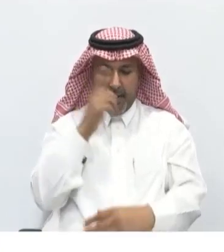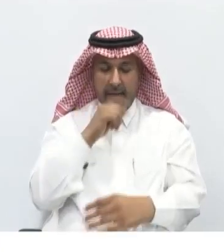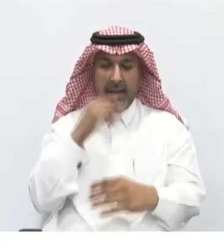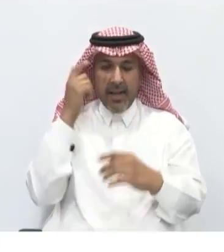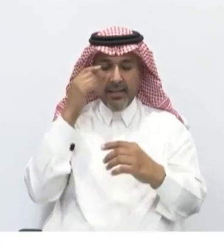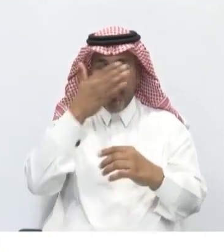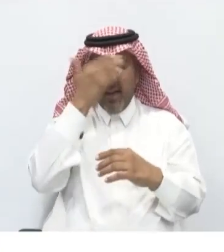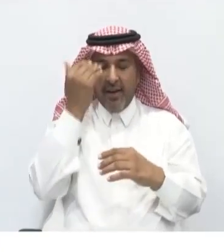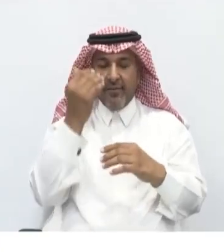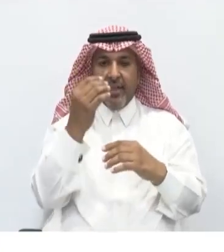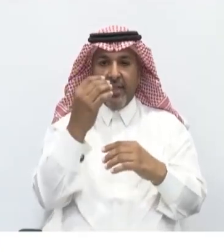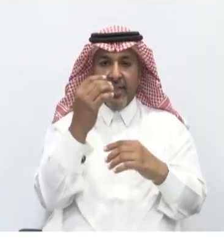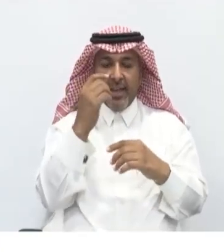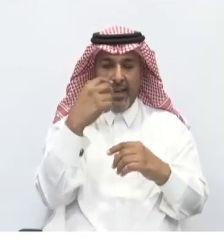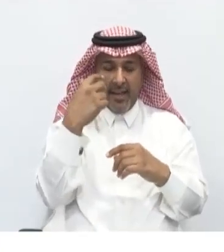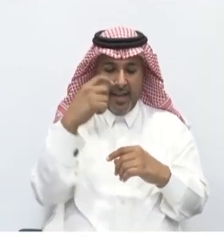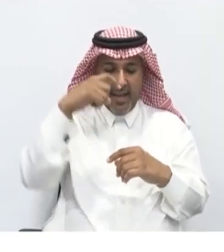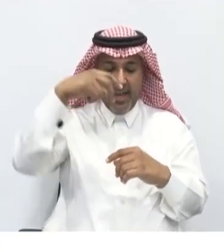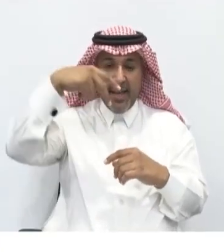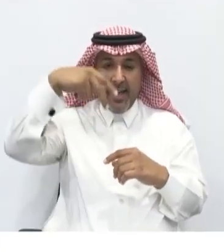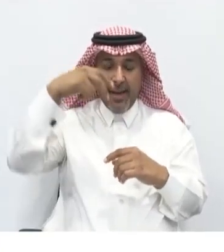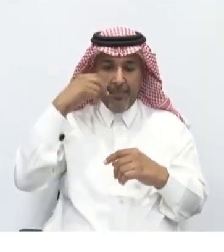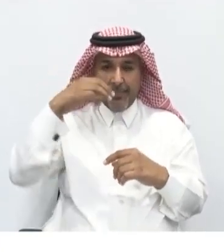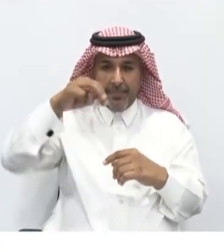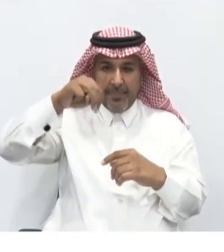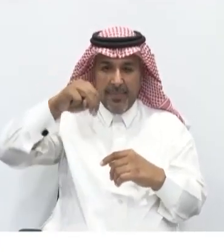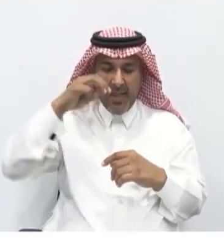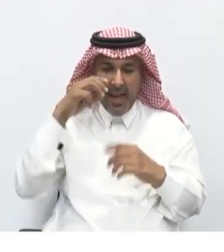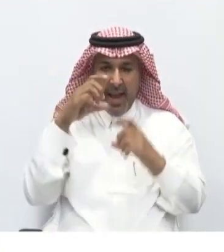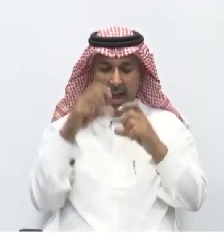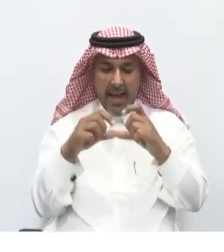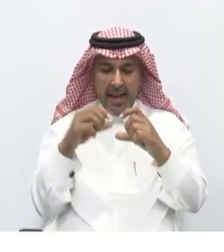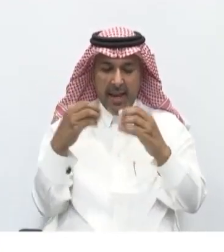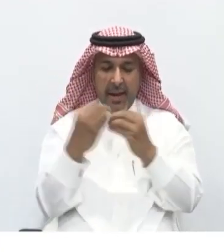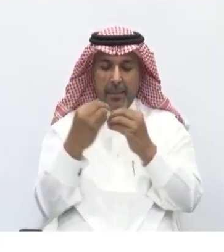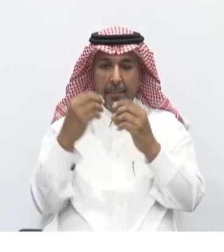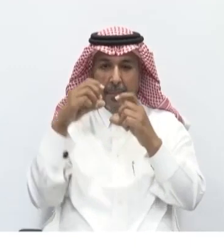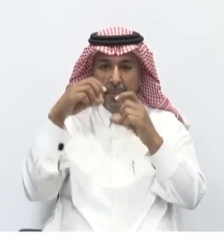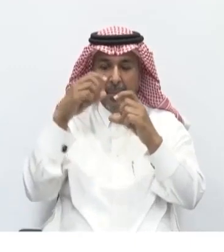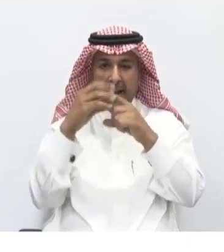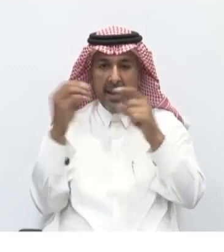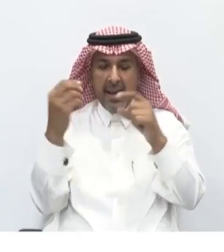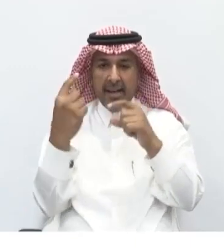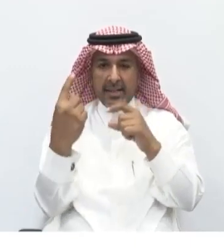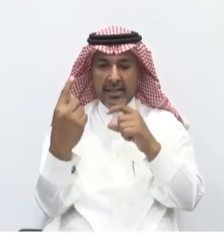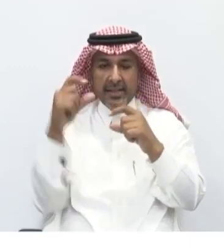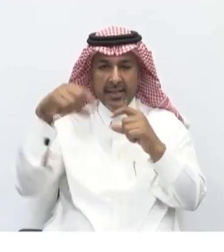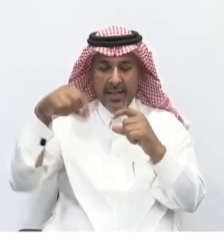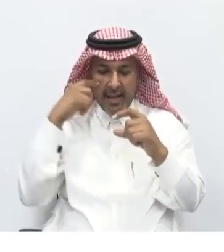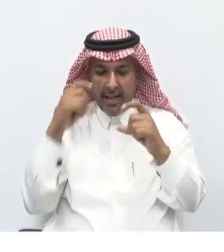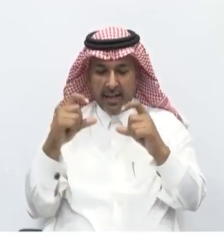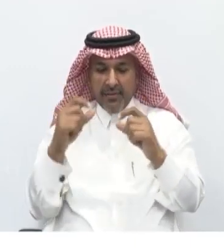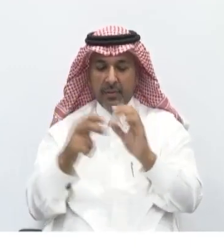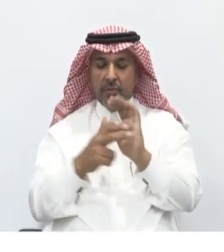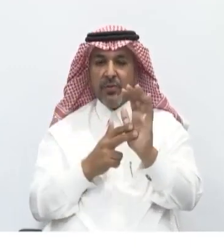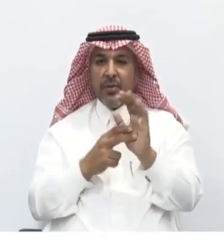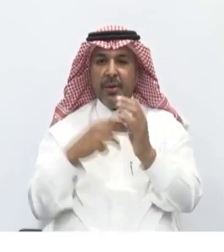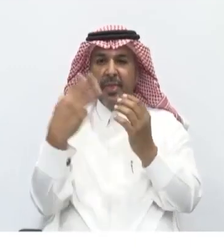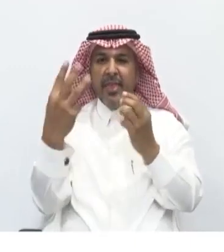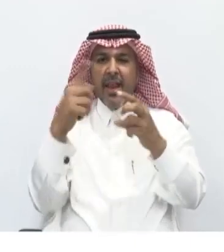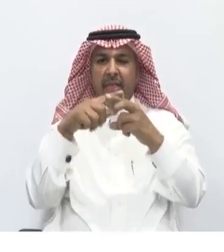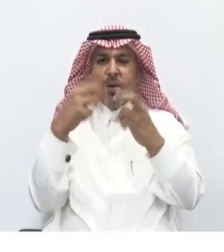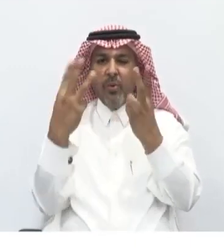ضرب قوس واحد ناقص الان سيعطيني ثلاثه ضرب اثنين اذا سته نسب